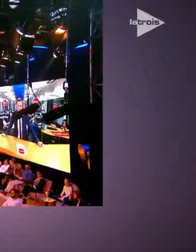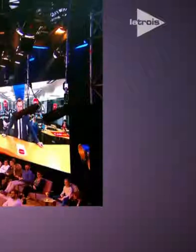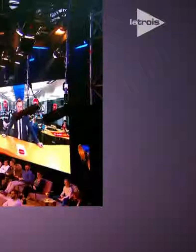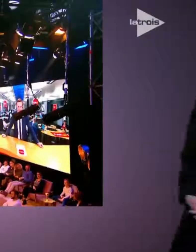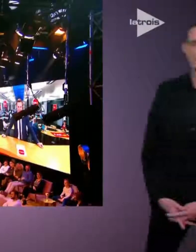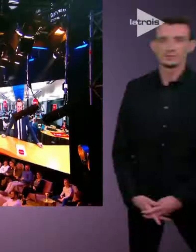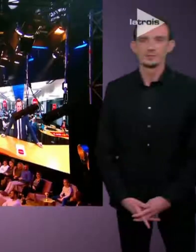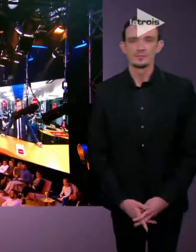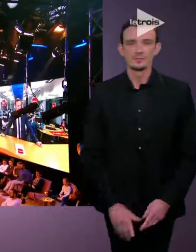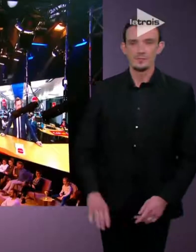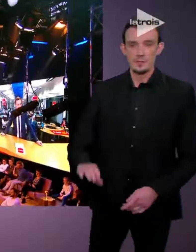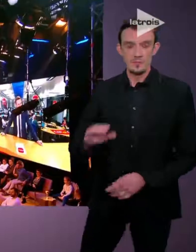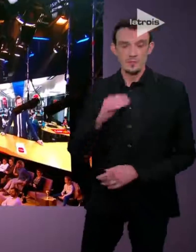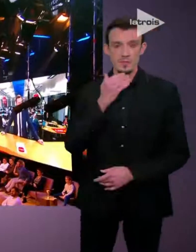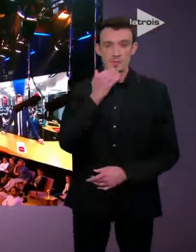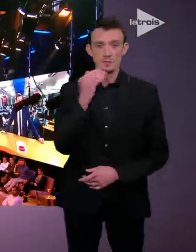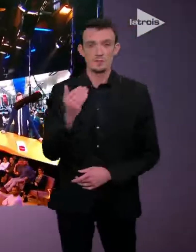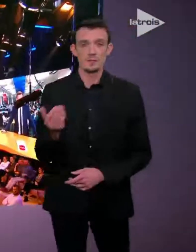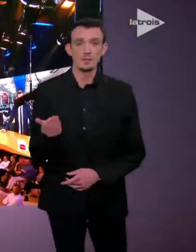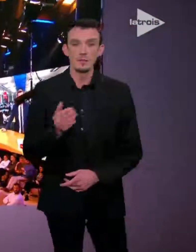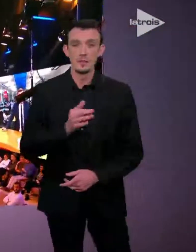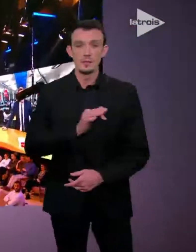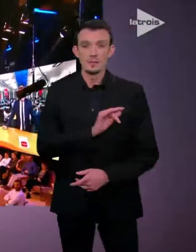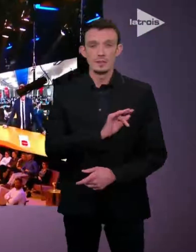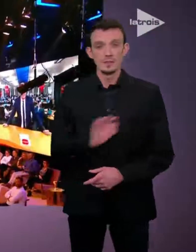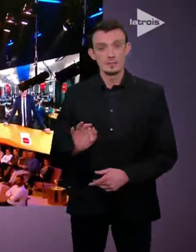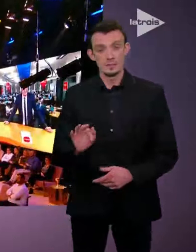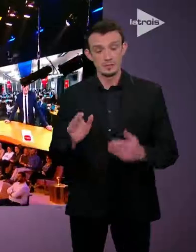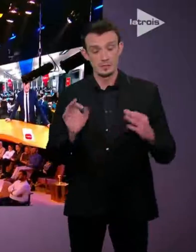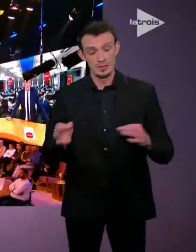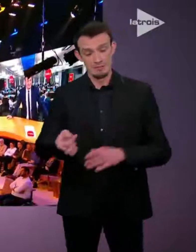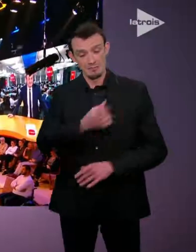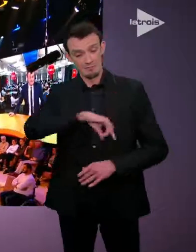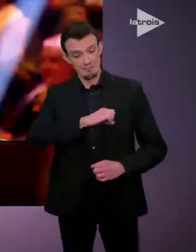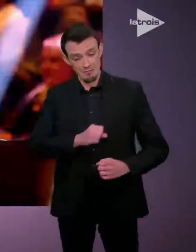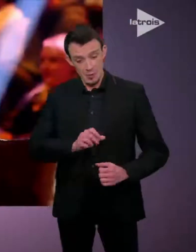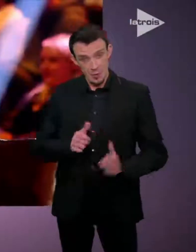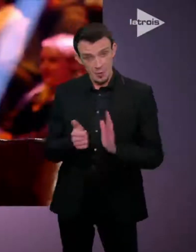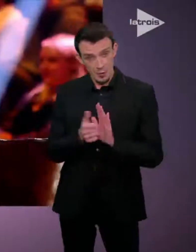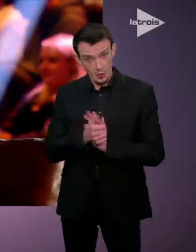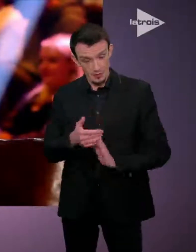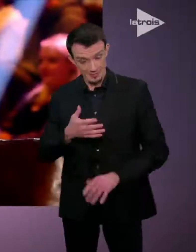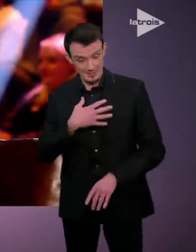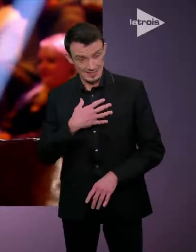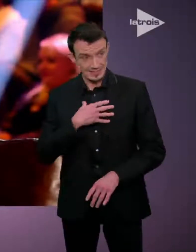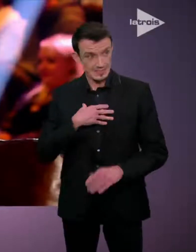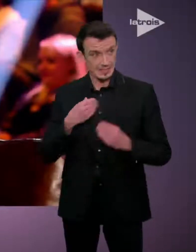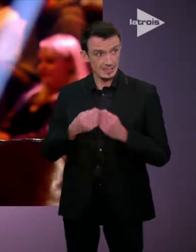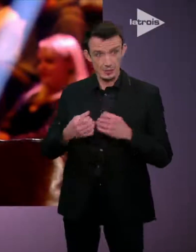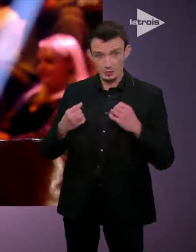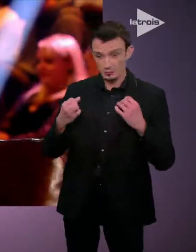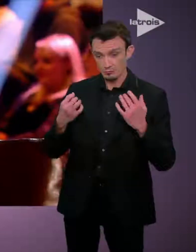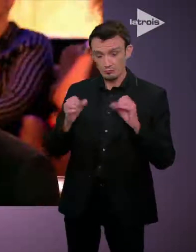Une société plus juste et plus inclusive, c'est évidemment la mission de Cap 48. Kev Adams nous a rejoint. Merci Kev d'être avec